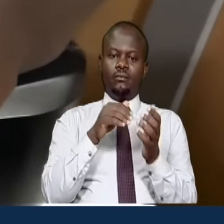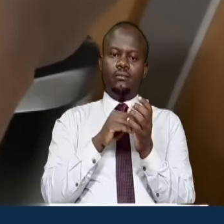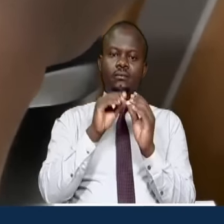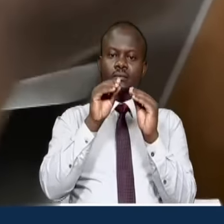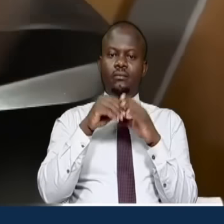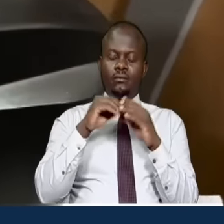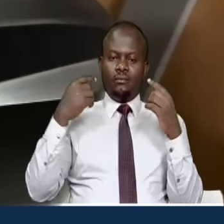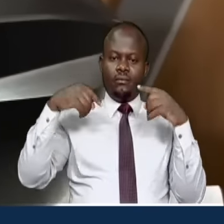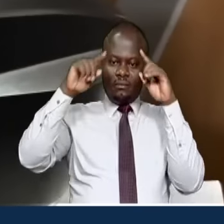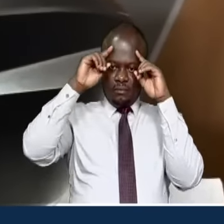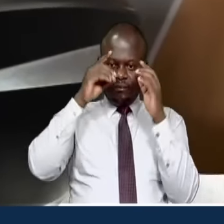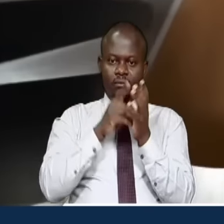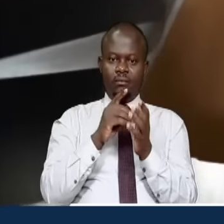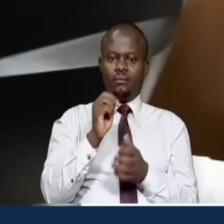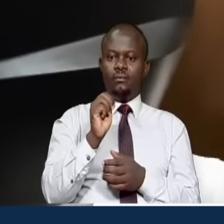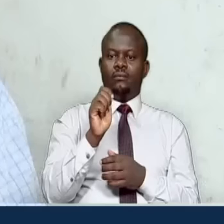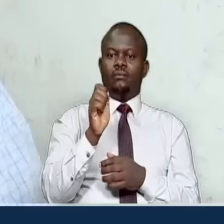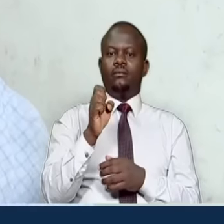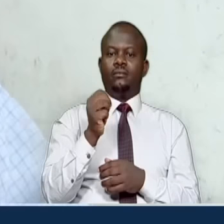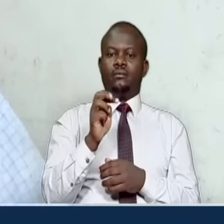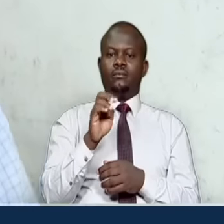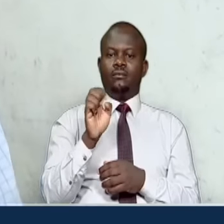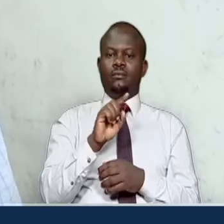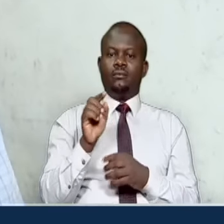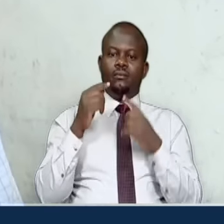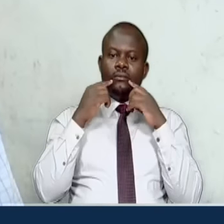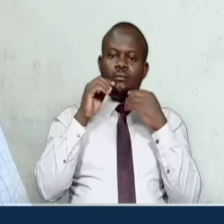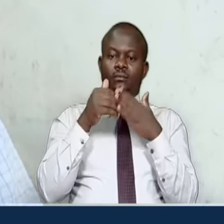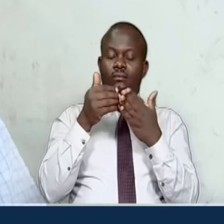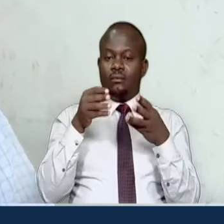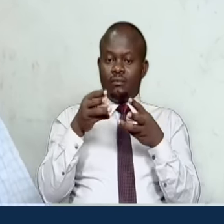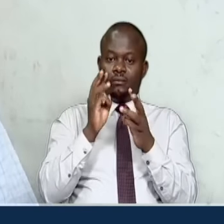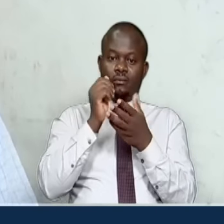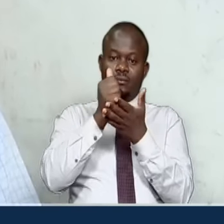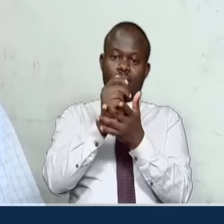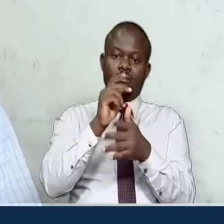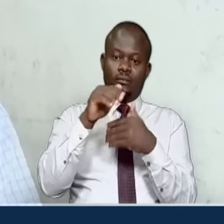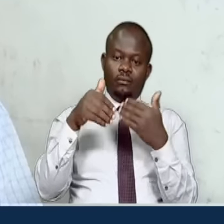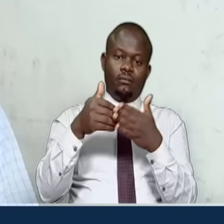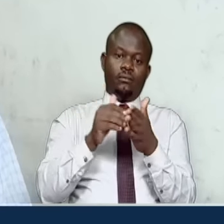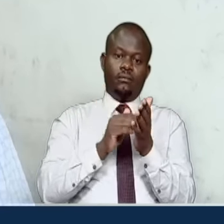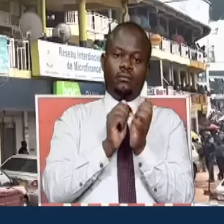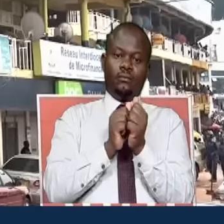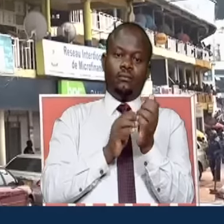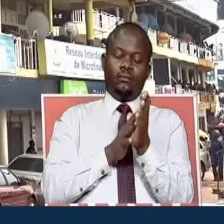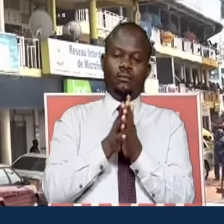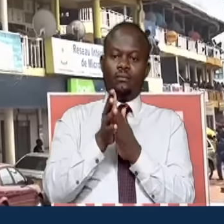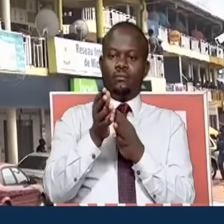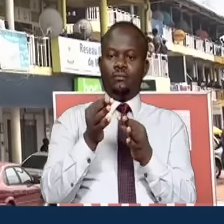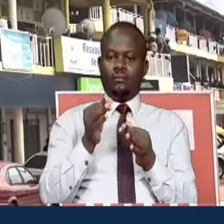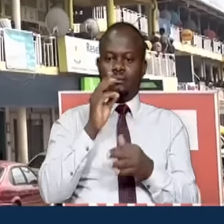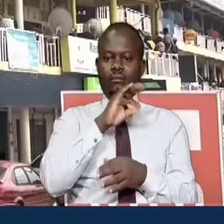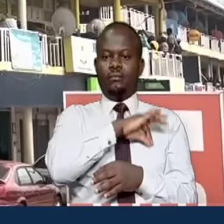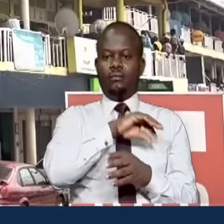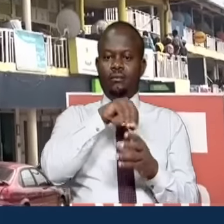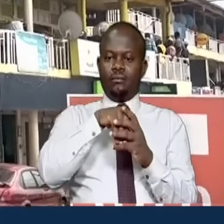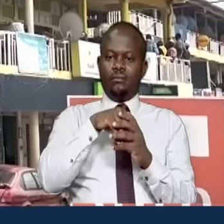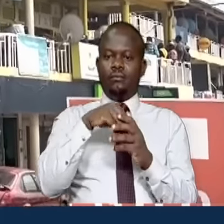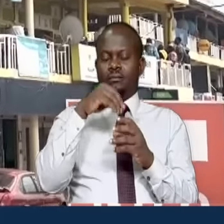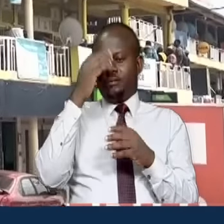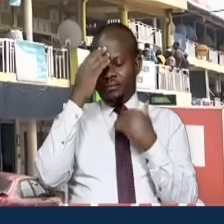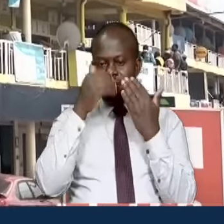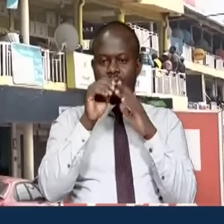muri kaminuza Dr. Mutemberezi Fidel agaragaza kuretse kuba ubu buryo buzafasha abaturage n'abazashora imari muri uru rwego bazabyungukiramo